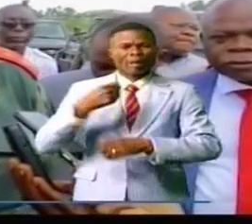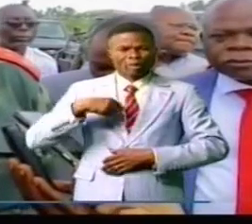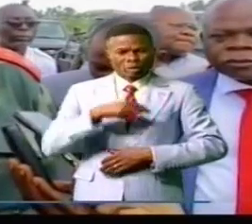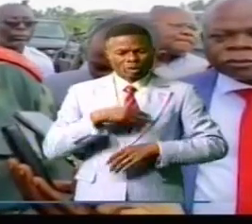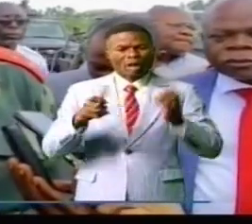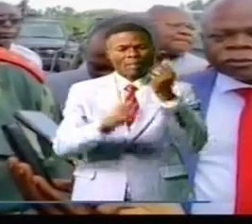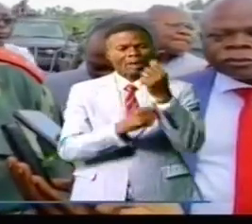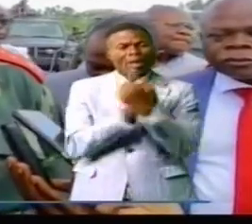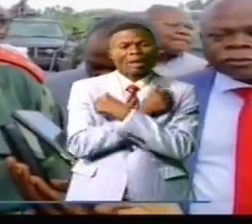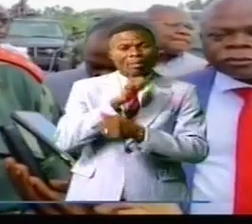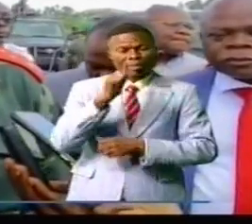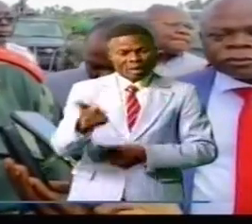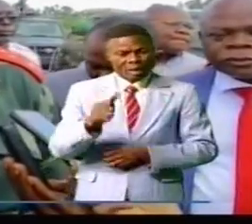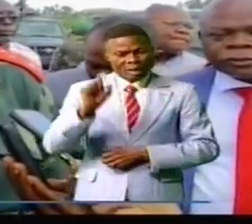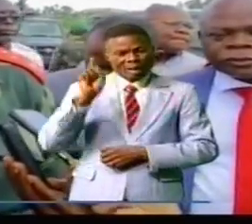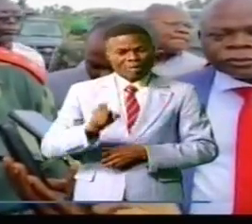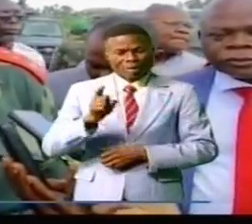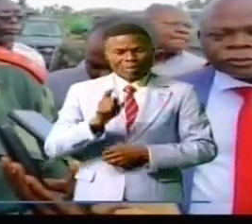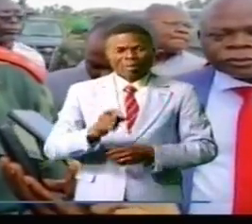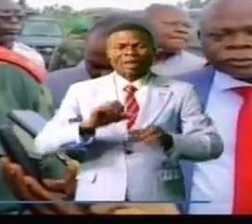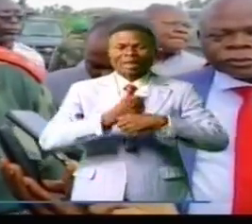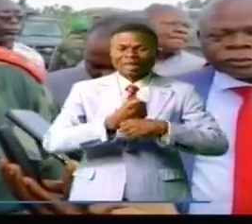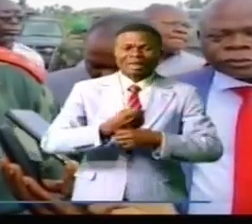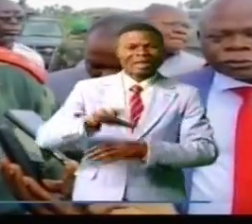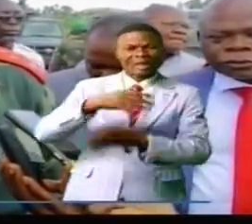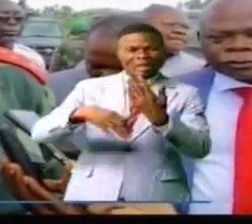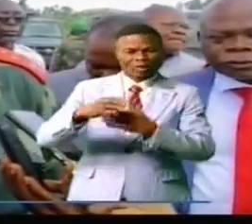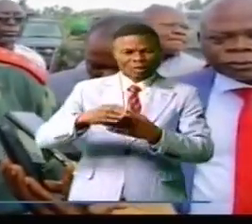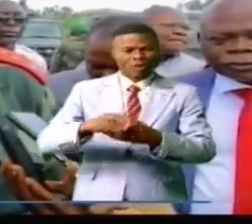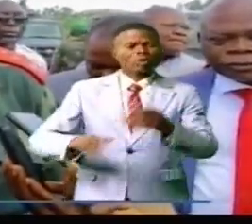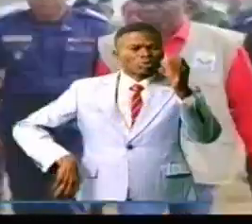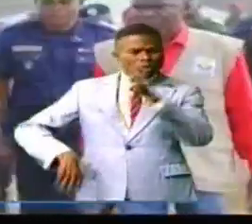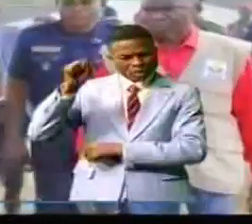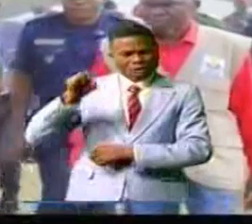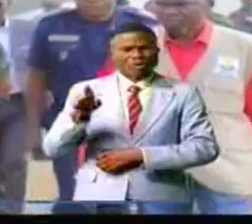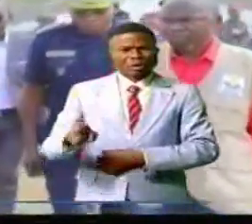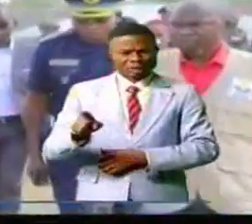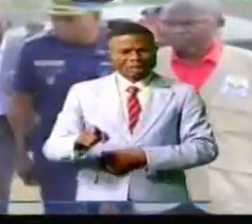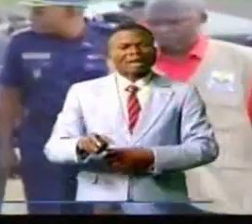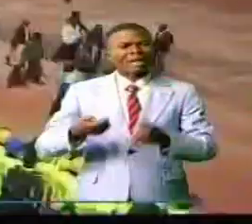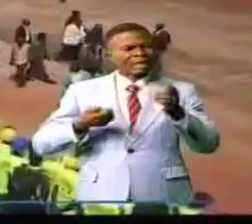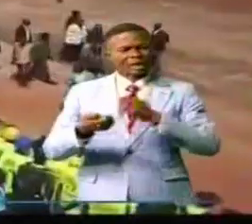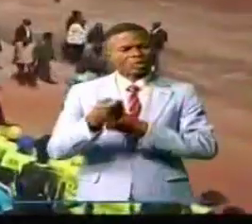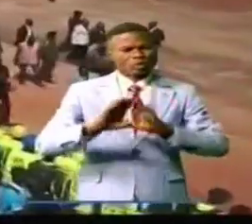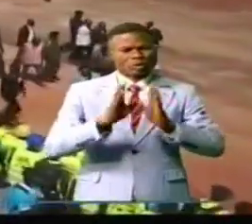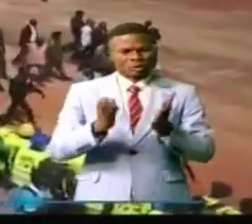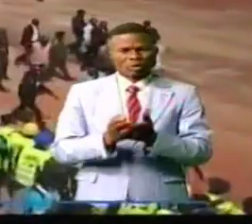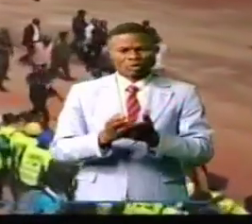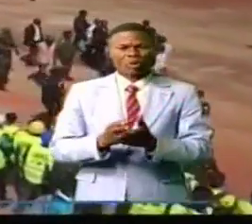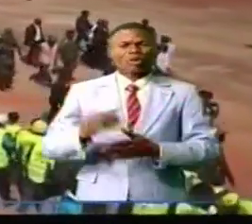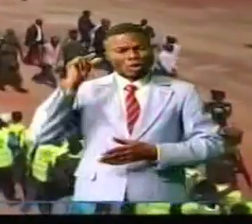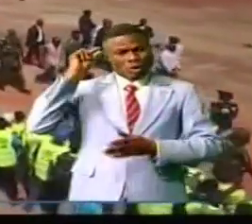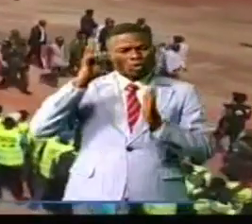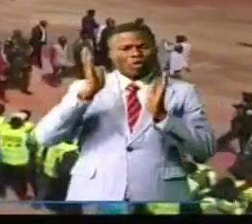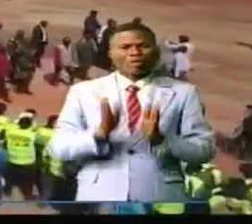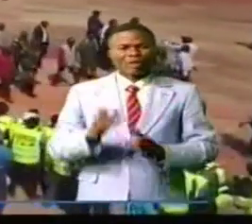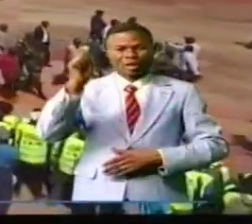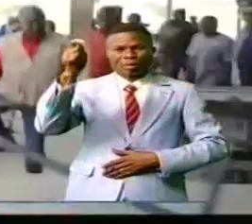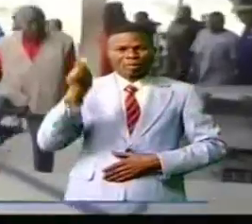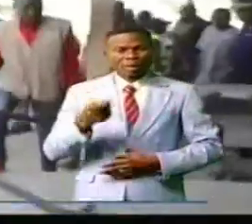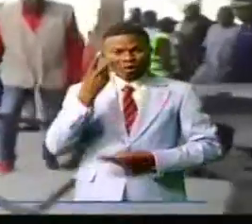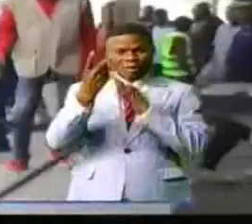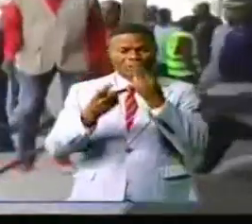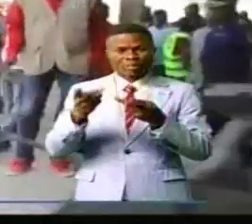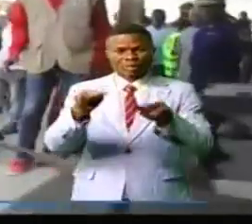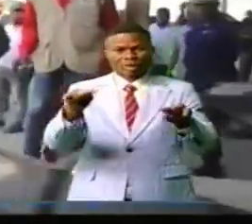ceux qui ne veulent pas et qui veulent nous retarder en créant l'insécurité, nous allons les neutraliser, c'est ça. Peu avant, le gouverneur militaire de l'Ituri a également visité